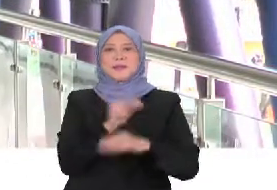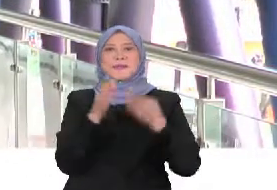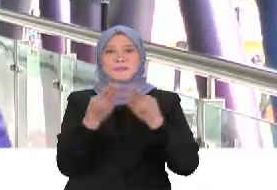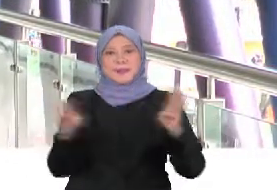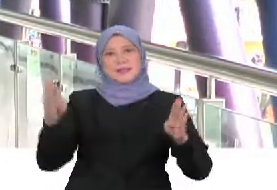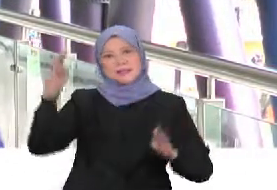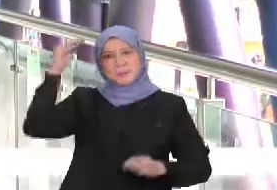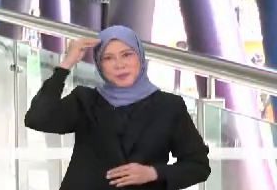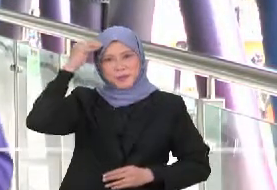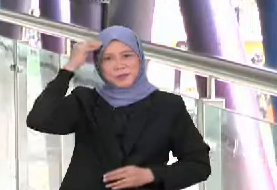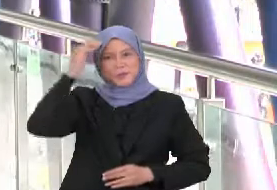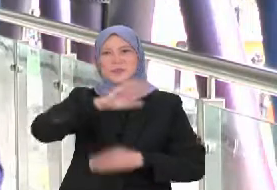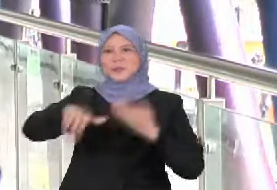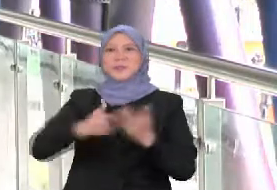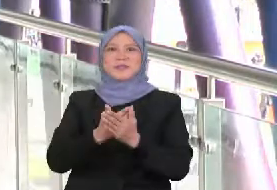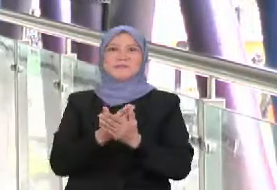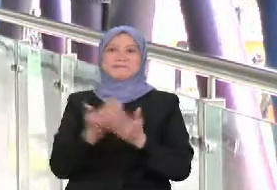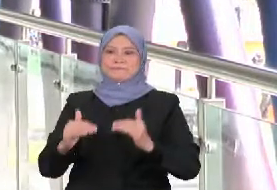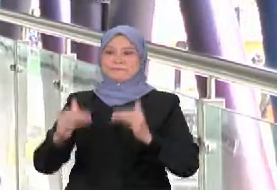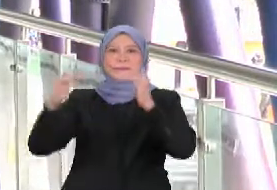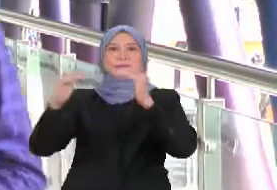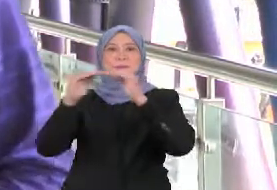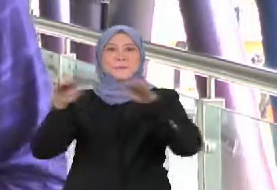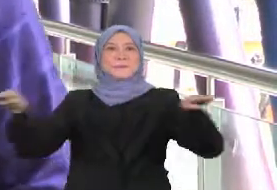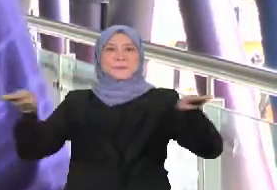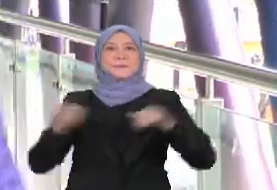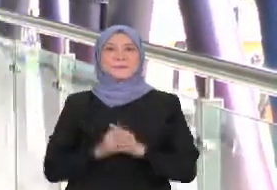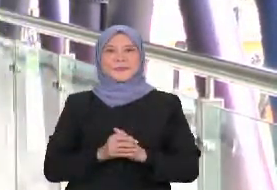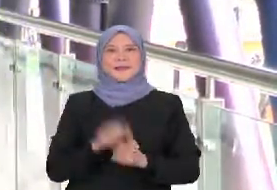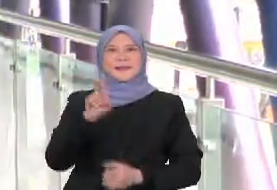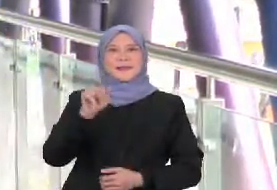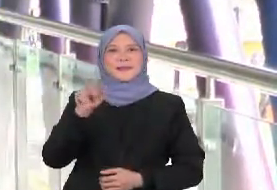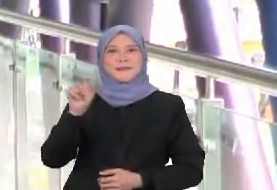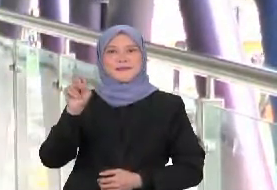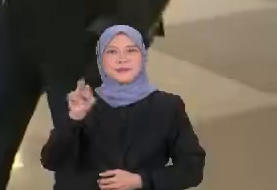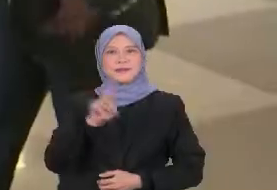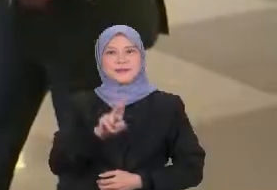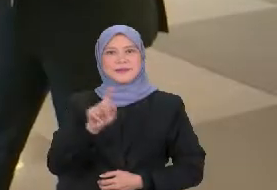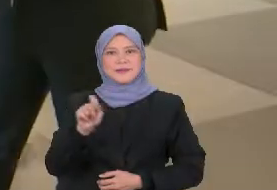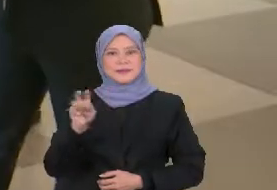bahasa Melayu di semua platform. Ravin Sanmugam, RTM.